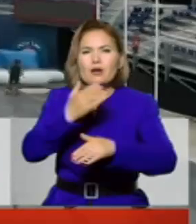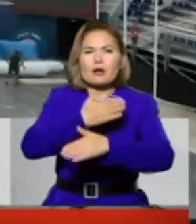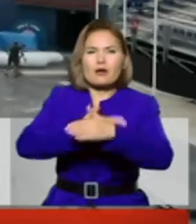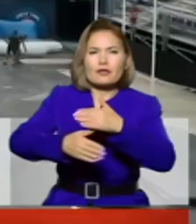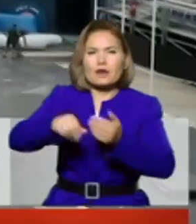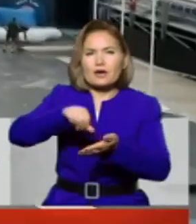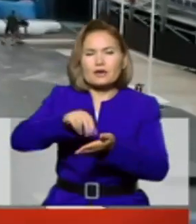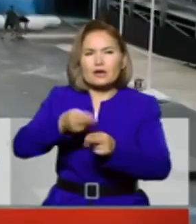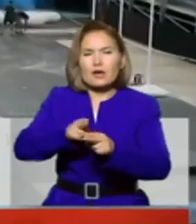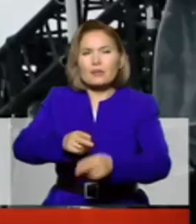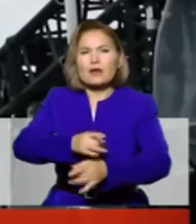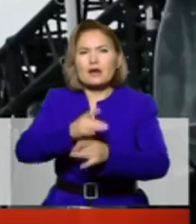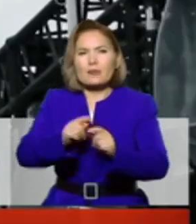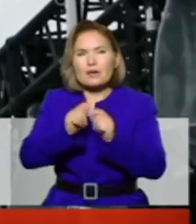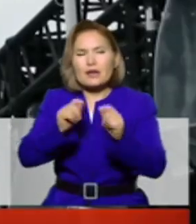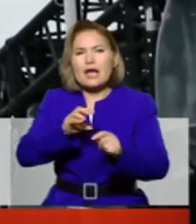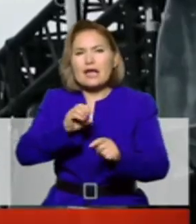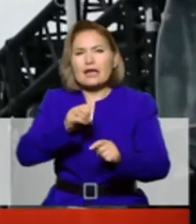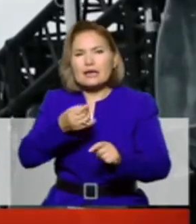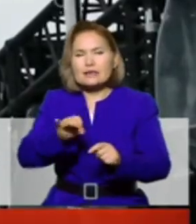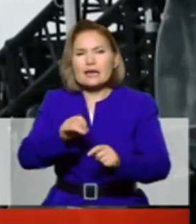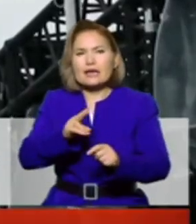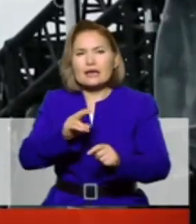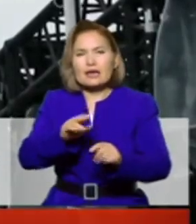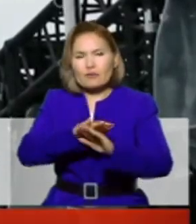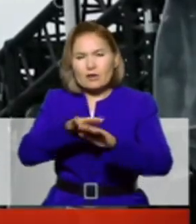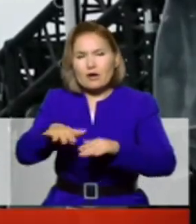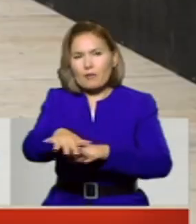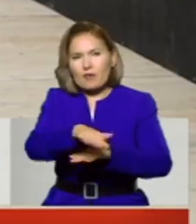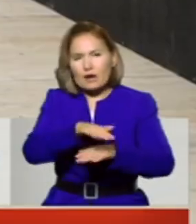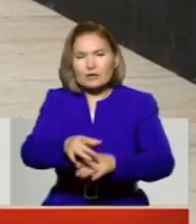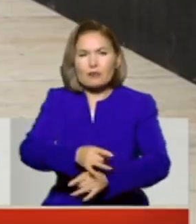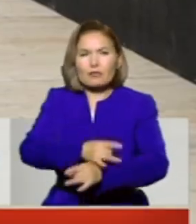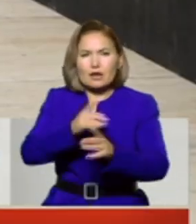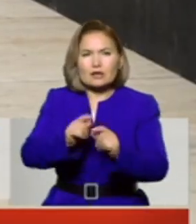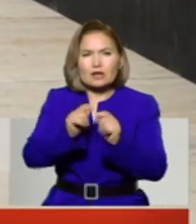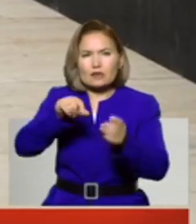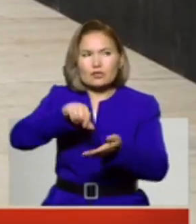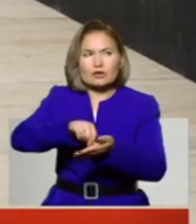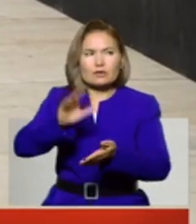жуық спортшы қатыспақ. Ашылу салтанаты Елисей және келісім алаңдарында өтеді.